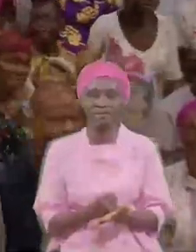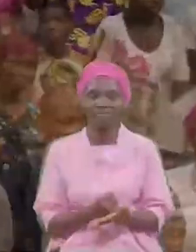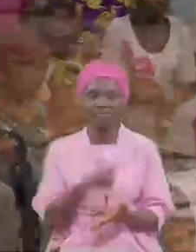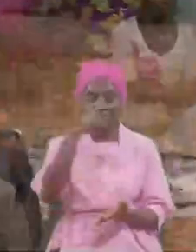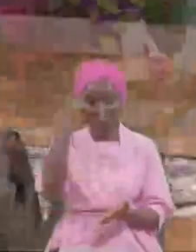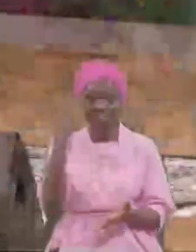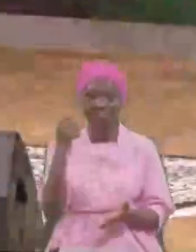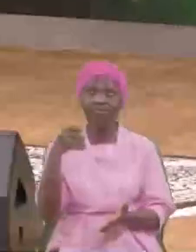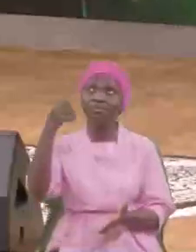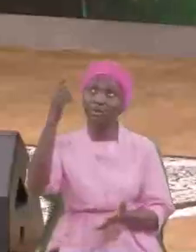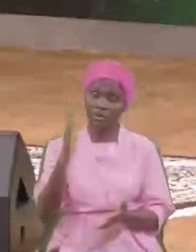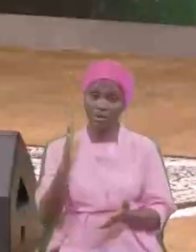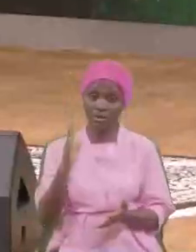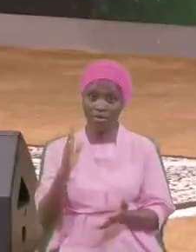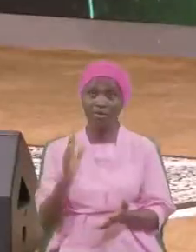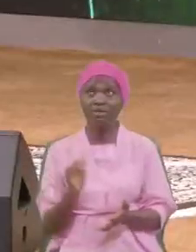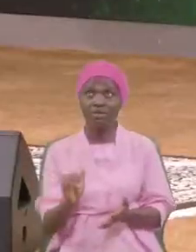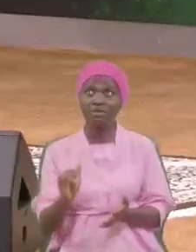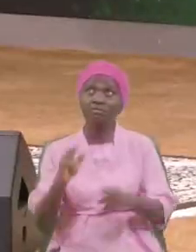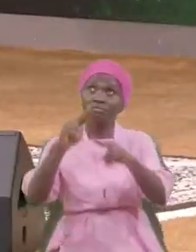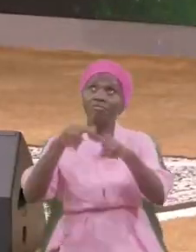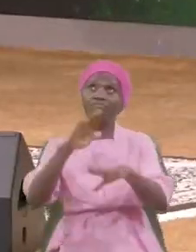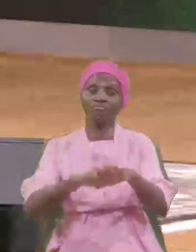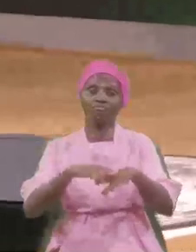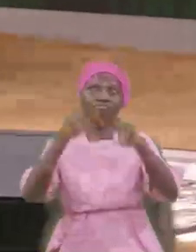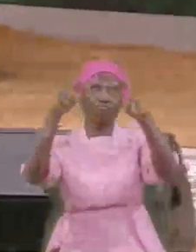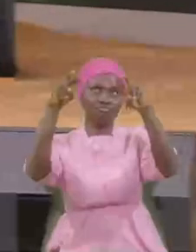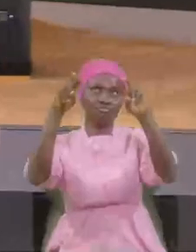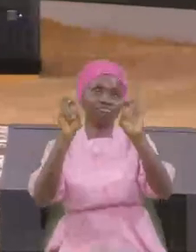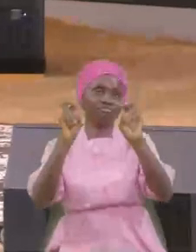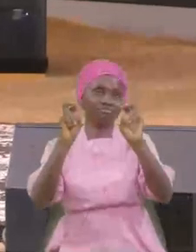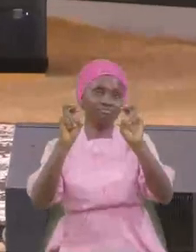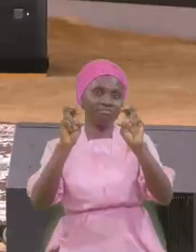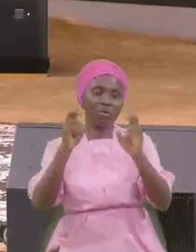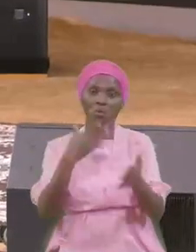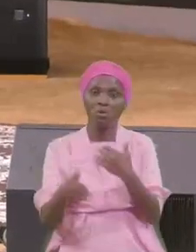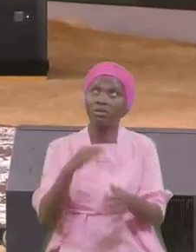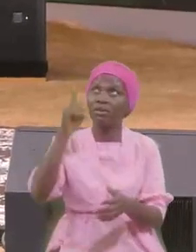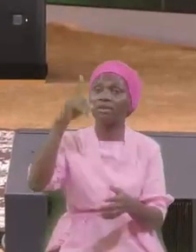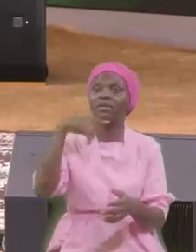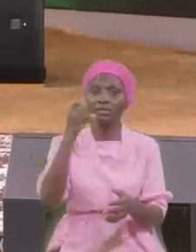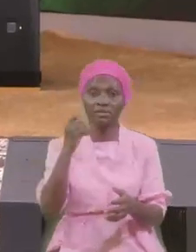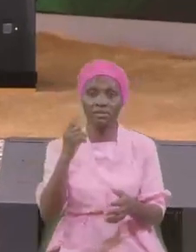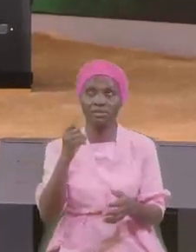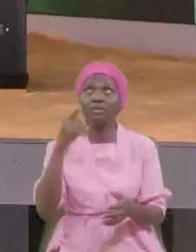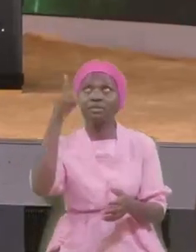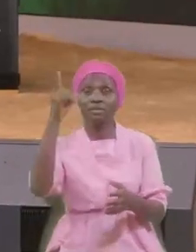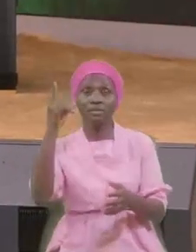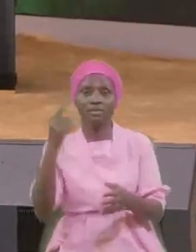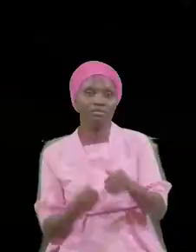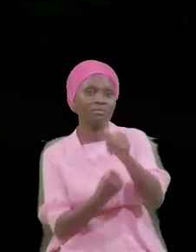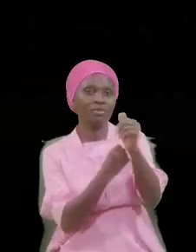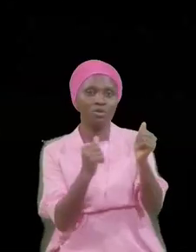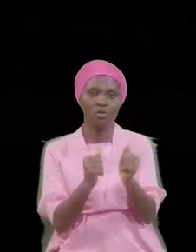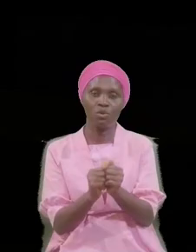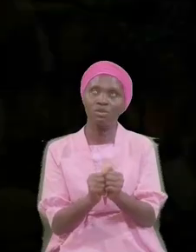votre attente sera satisfaite. Parce que Dieu est toujours sur le trône. Ce qu'il a dit, il